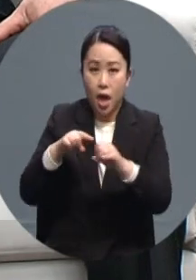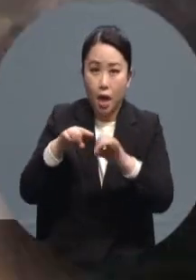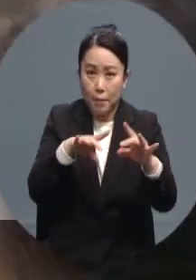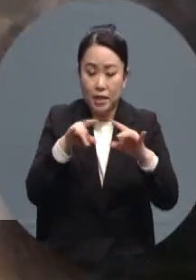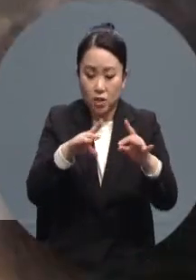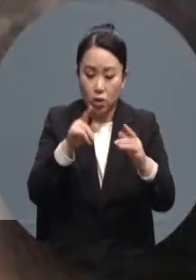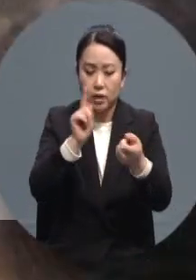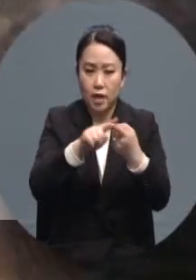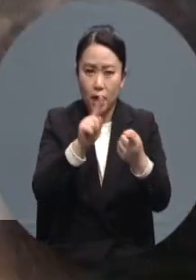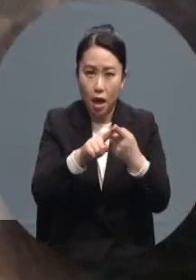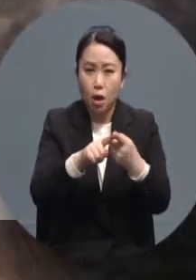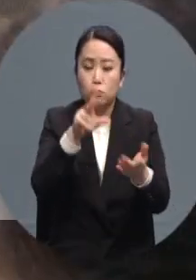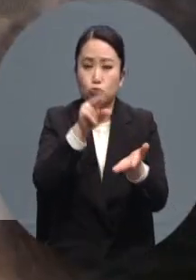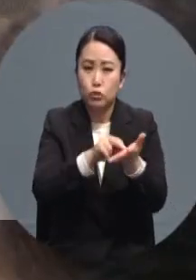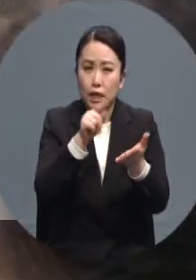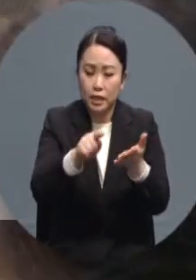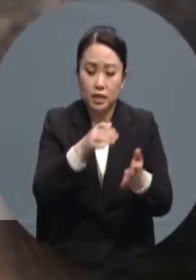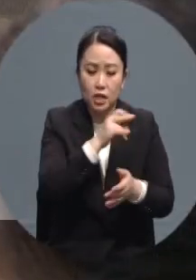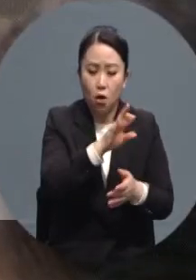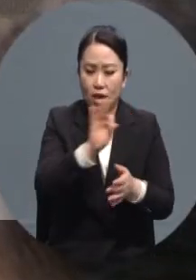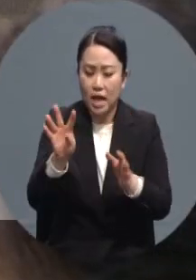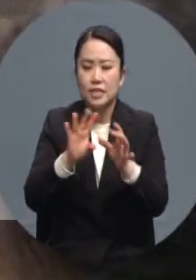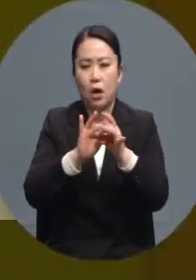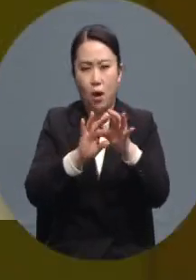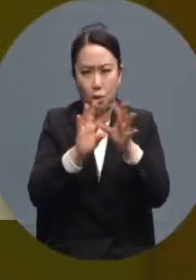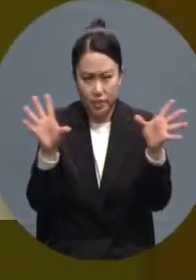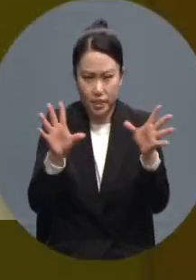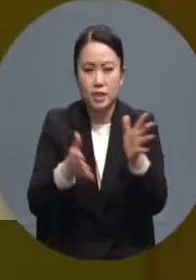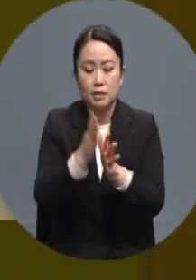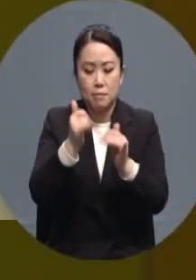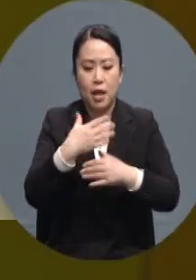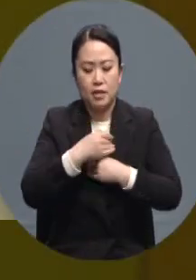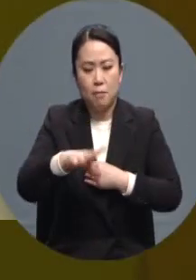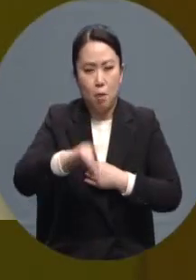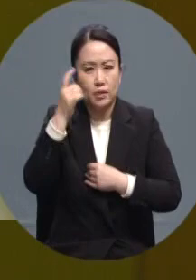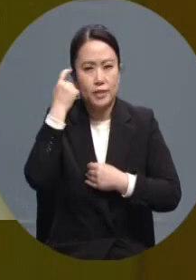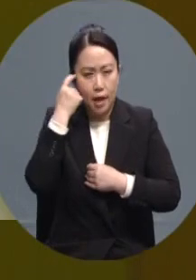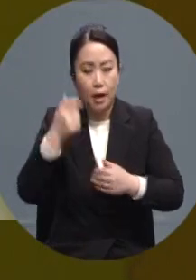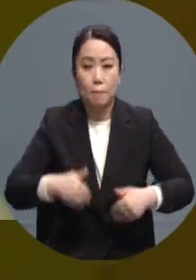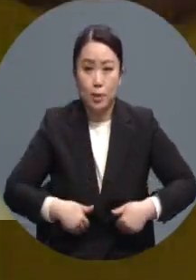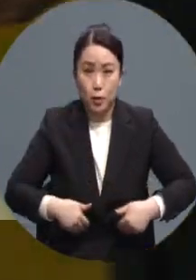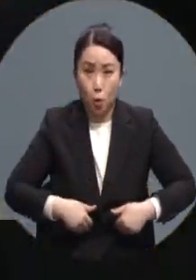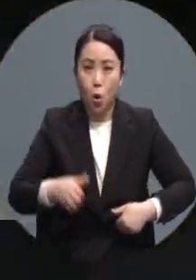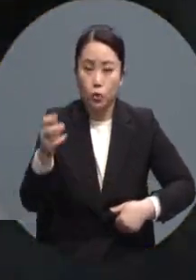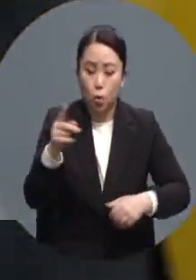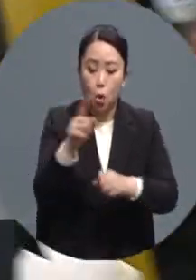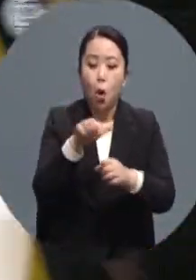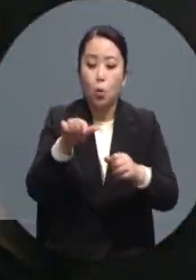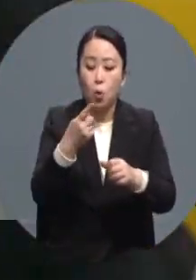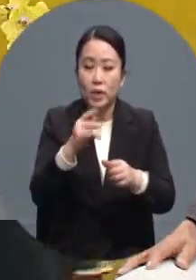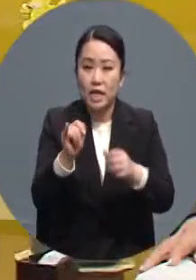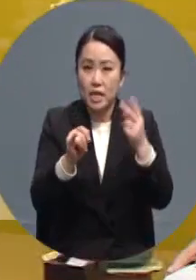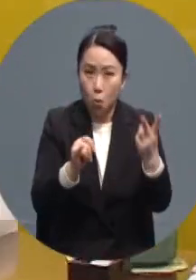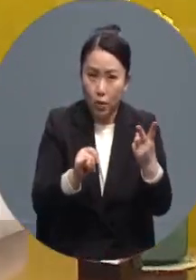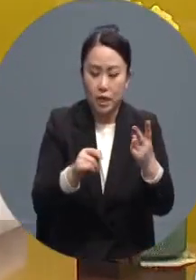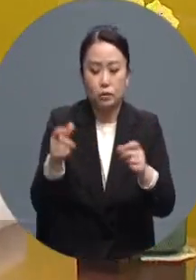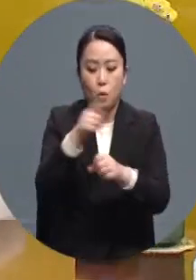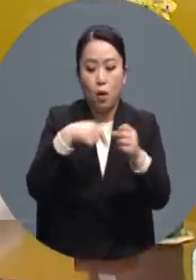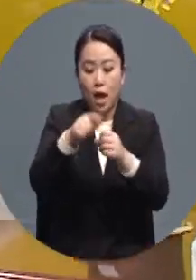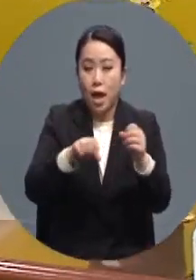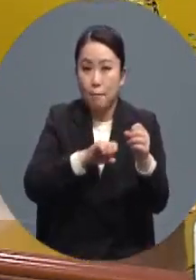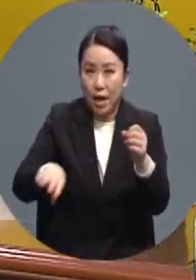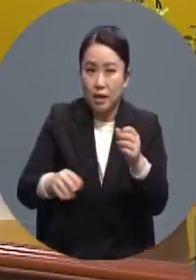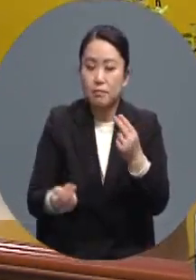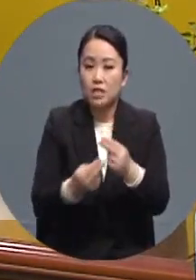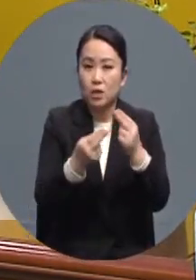안전을 최우선으로 두고 대응해야 한다며 고리 2호기 폐로와 핵 폐기물 저장시설 저지를 위해 부산시와